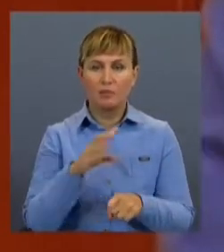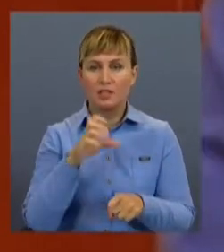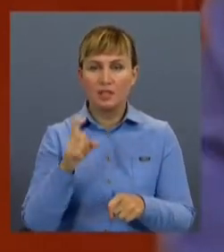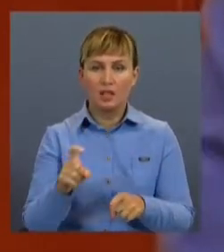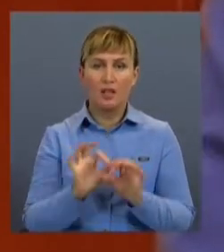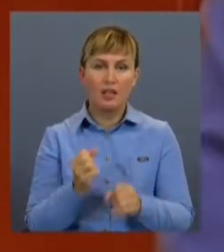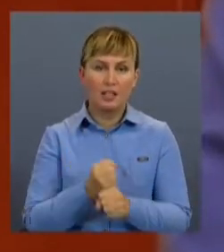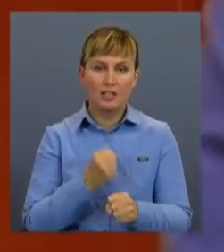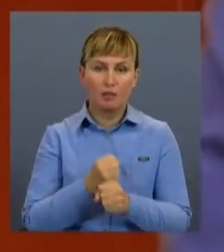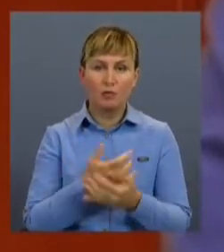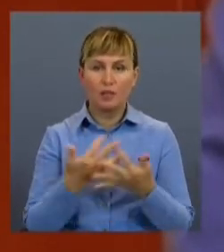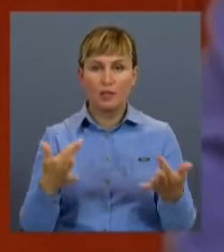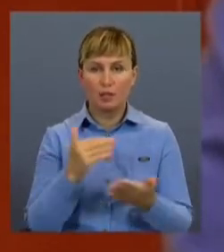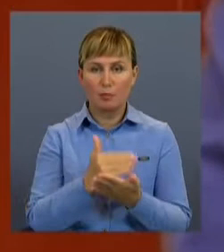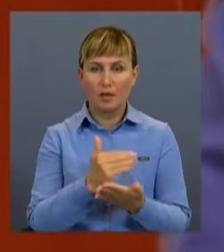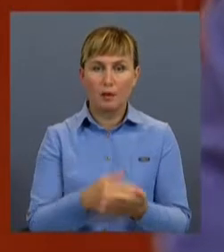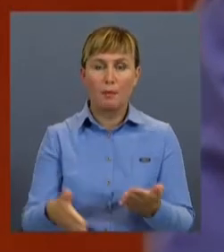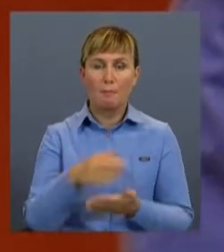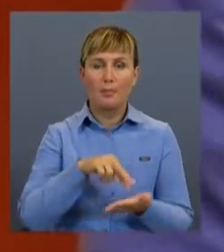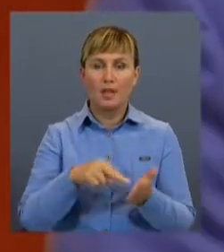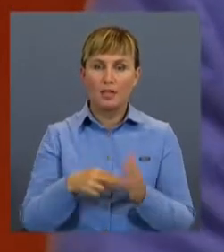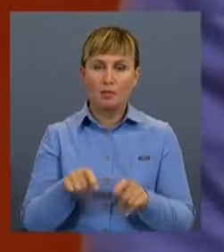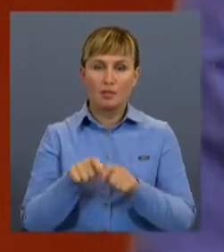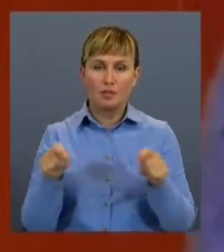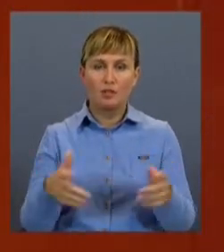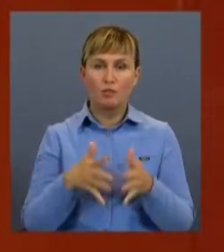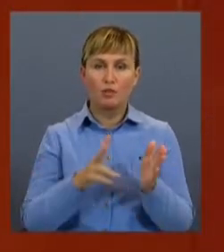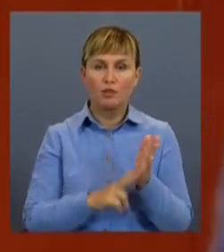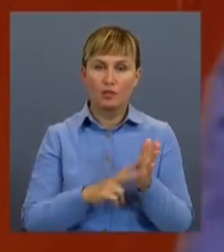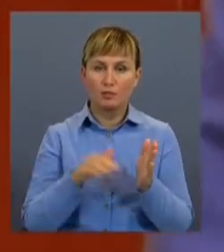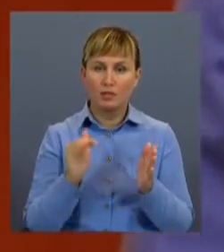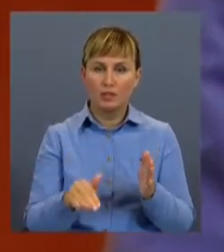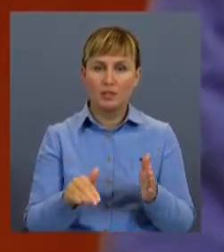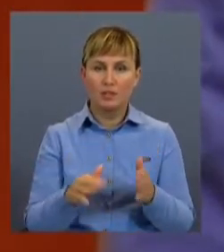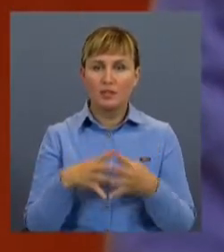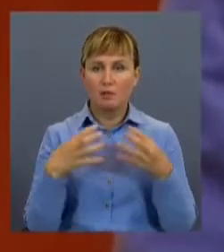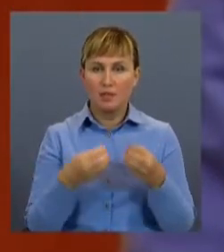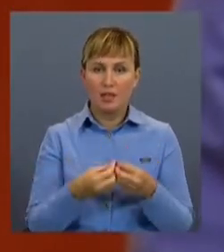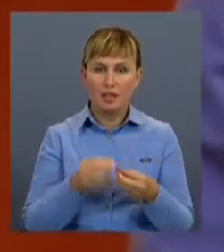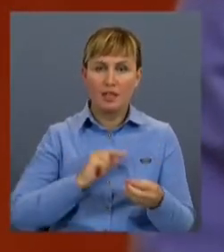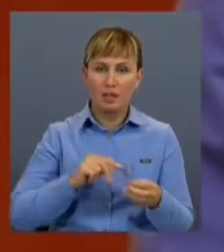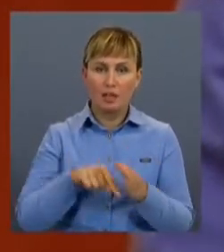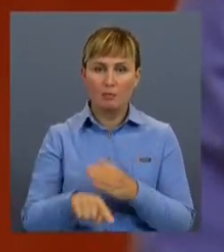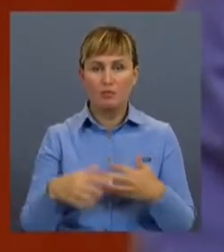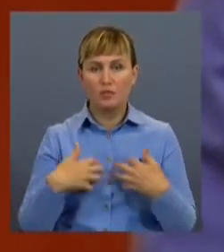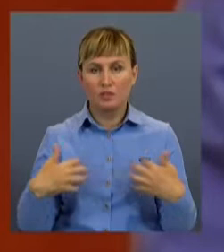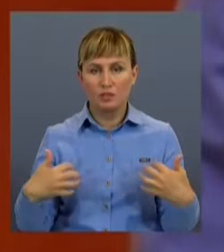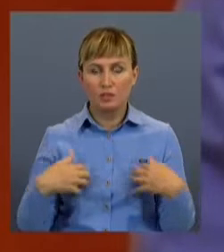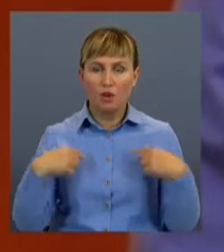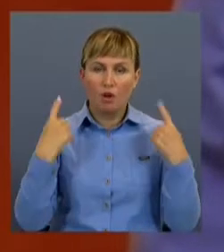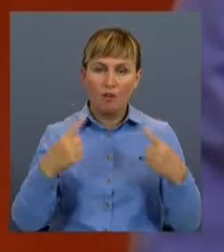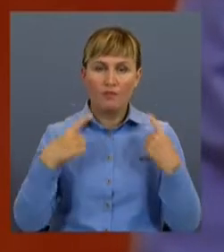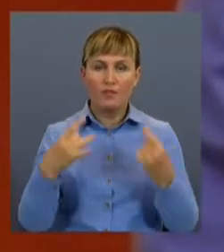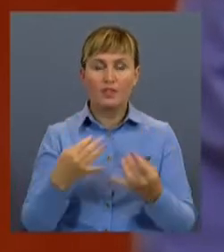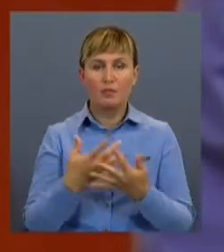долгосрочные отраслевые программы мы планируем создать более 80000 семейных ферм занятых скотоводством овцеводством и